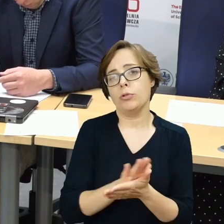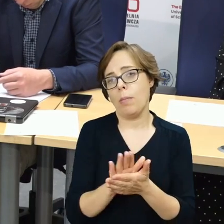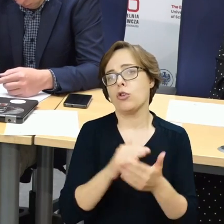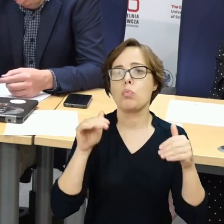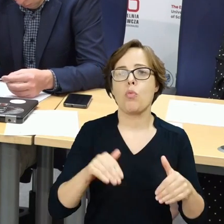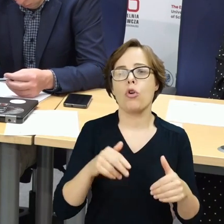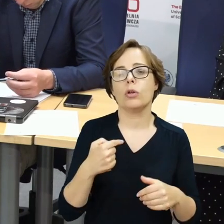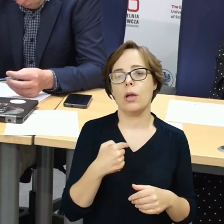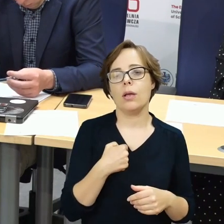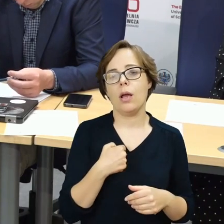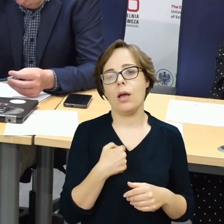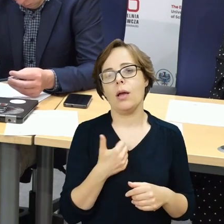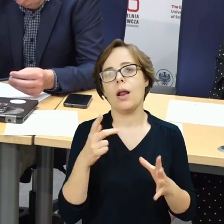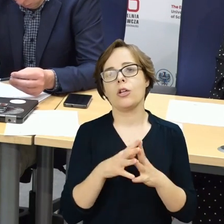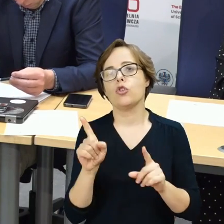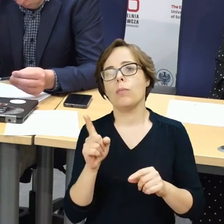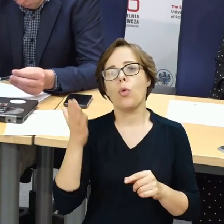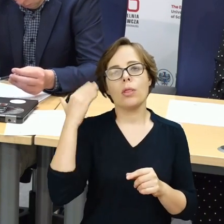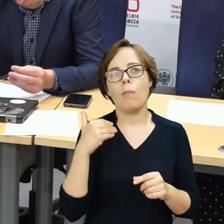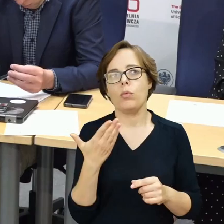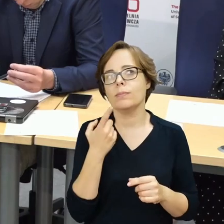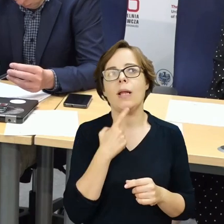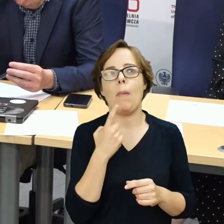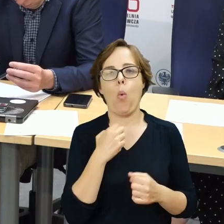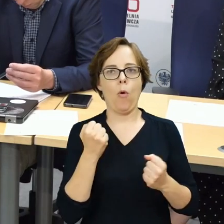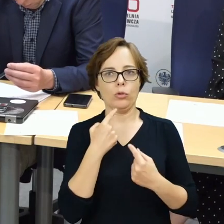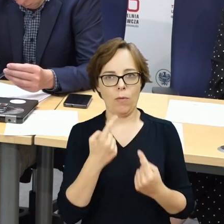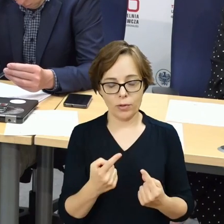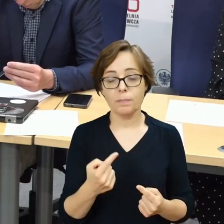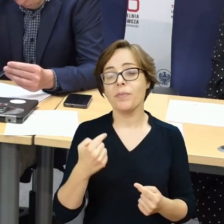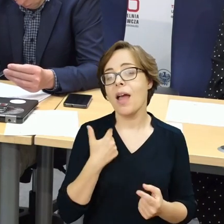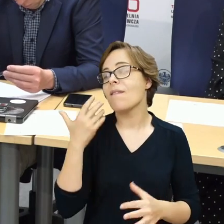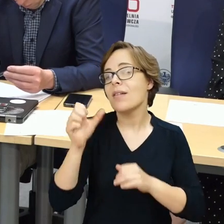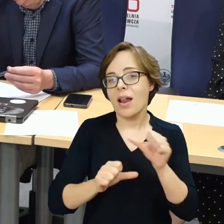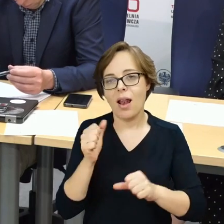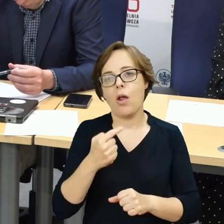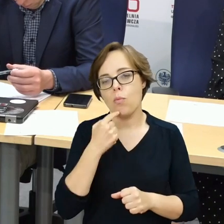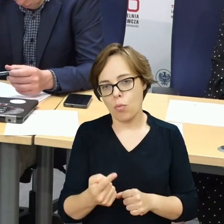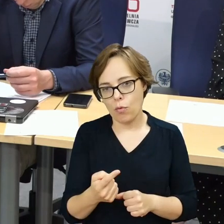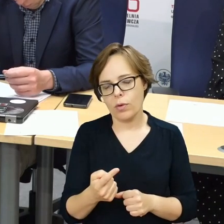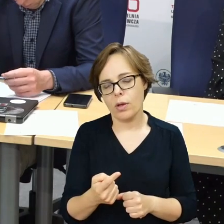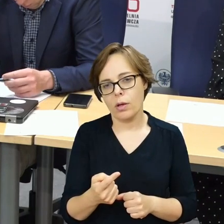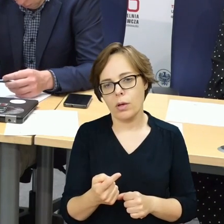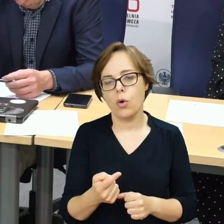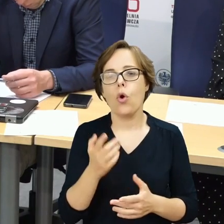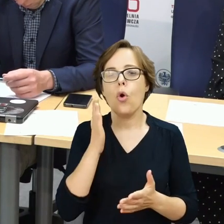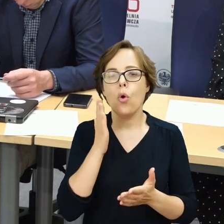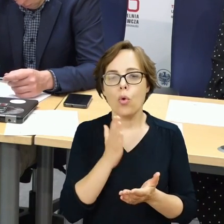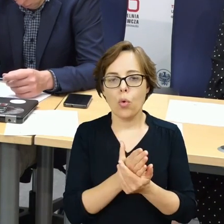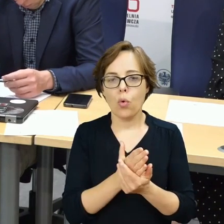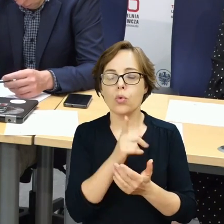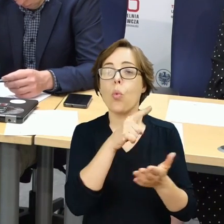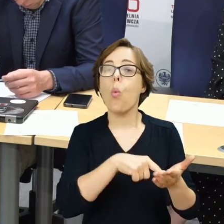mocniej kilkadziesiąt minut temu. Ja od lat mówię, że skończył się w stosunku do ustawy